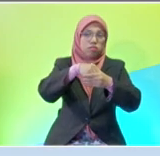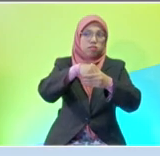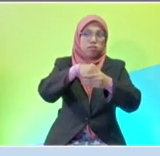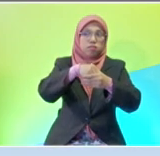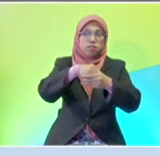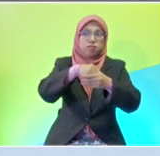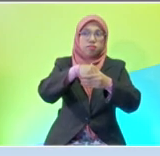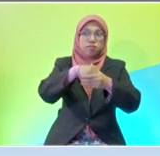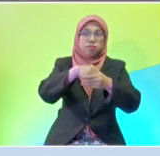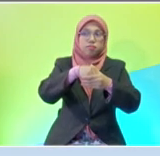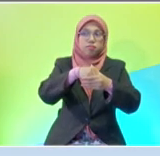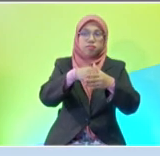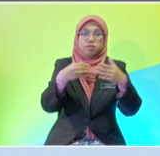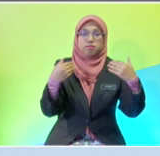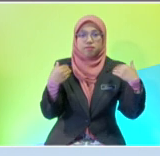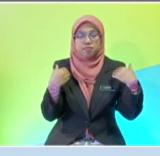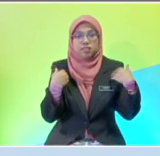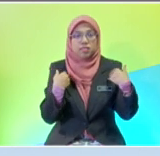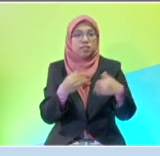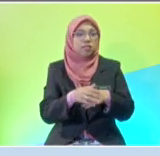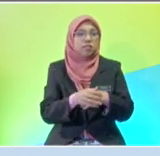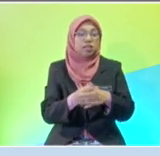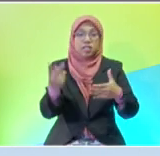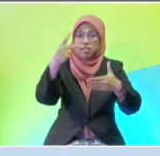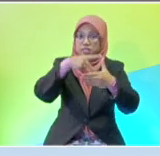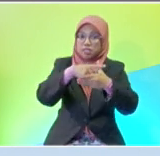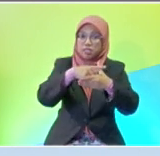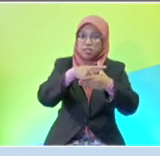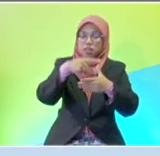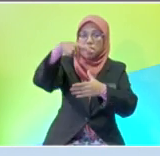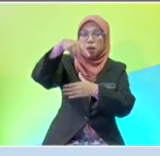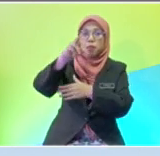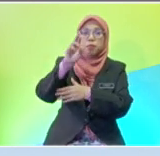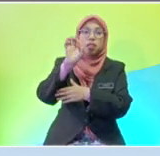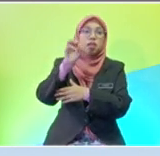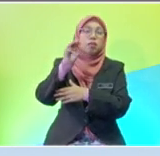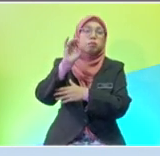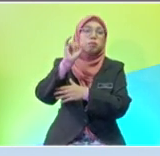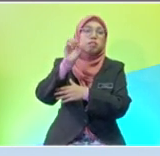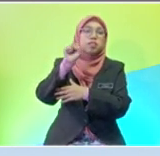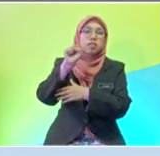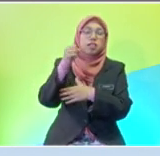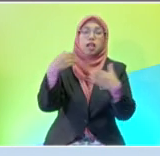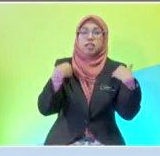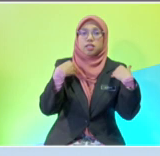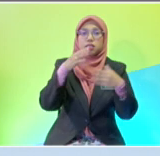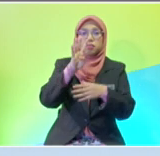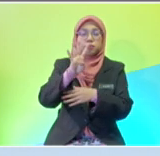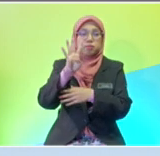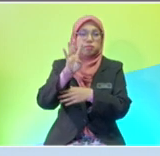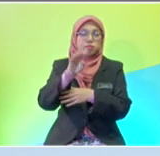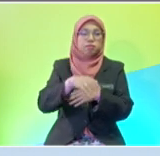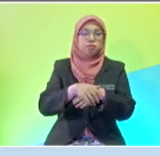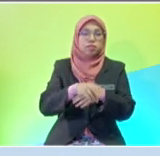pulangnya belian 6 7 6 kredit premis 146 00 tolak